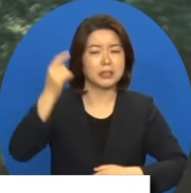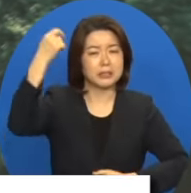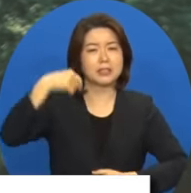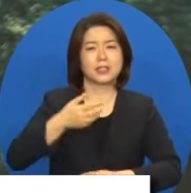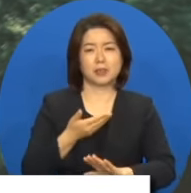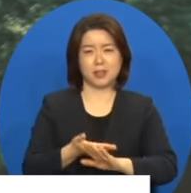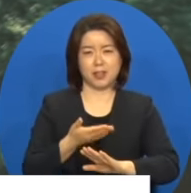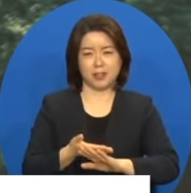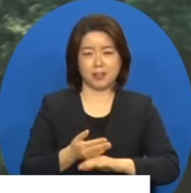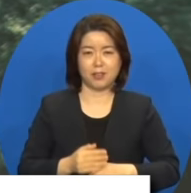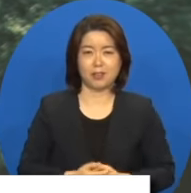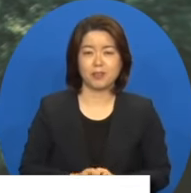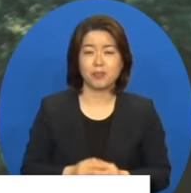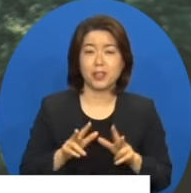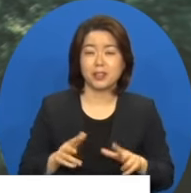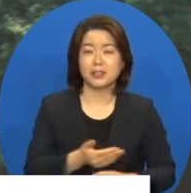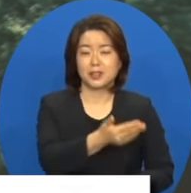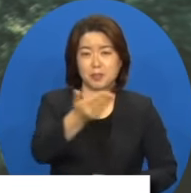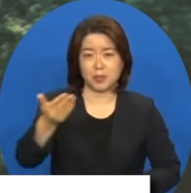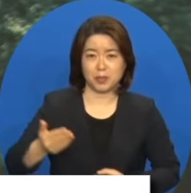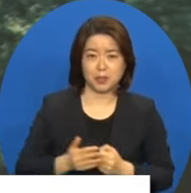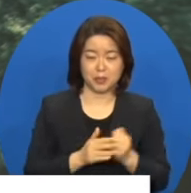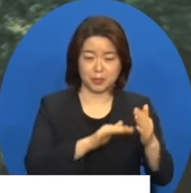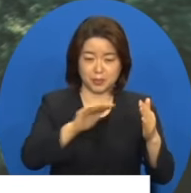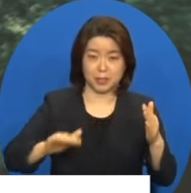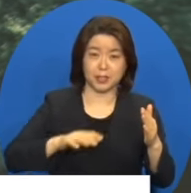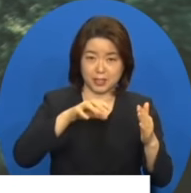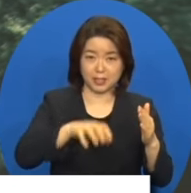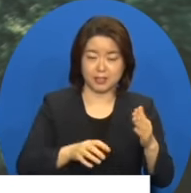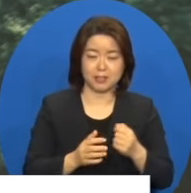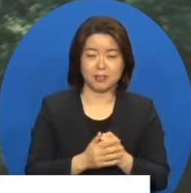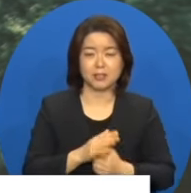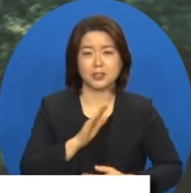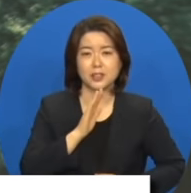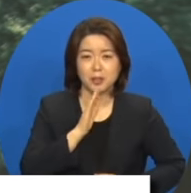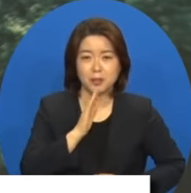지금 우리 성도들의 가정이 정말